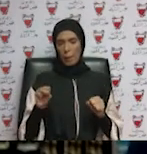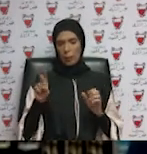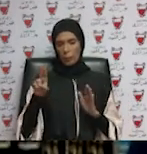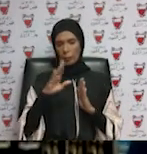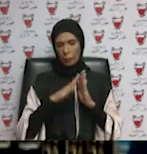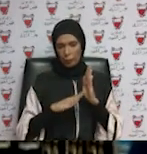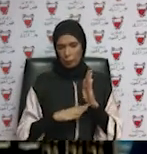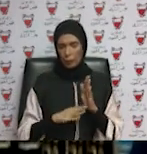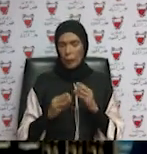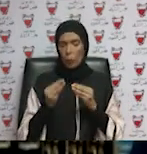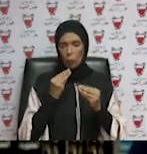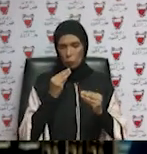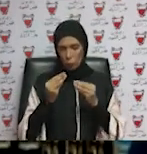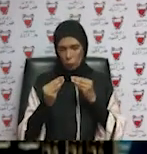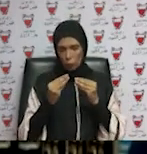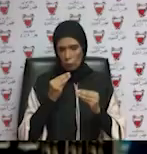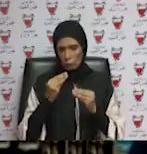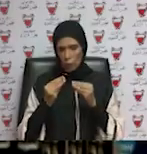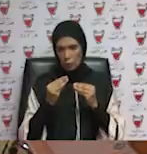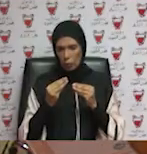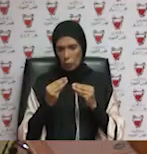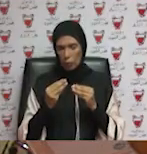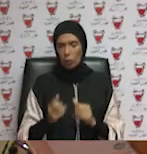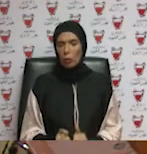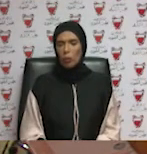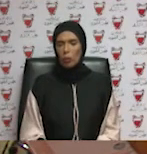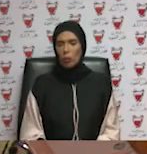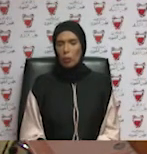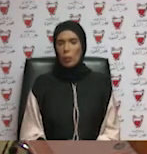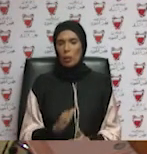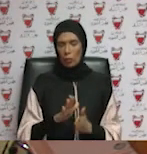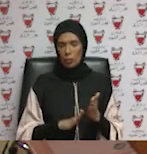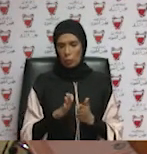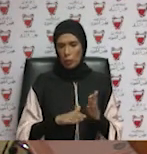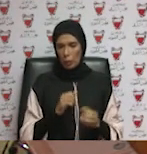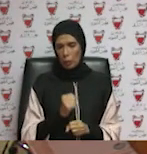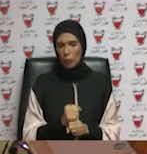هناك مناقشة، تم تضمين هذه المناقشة ضمن يعني جدول أعمال اليوم،